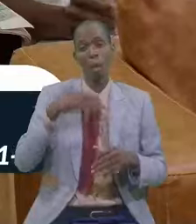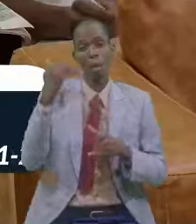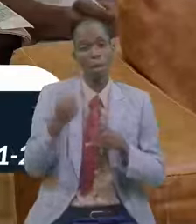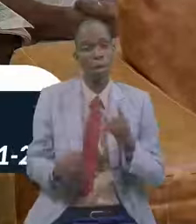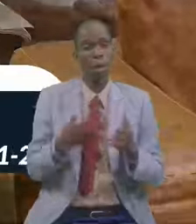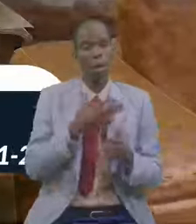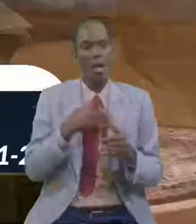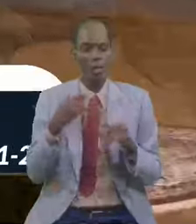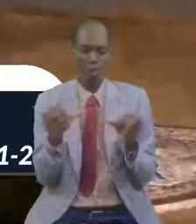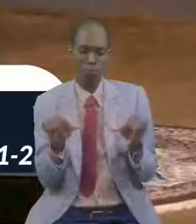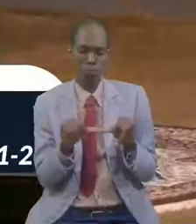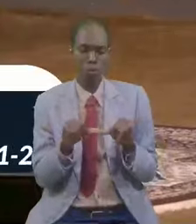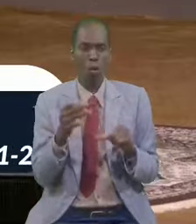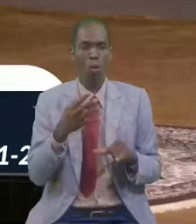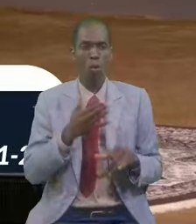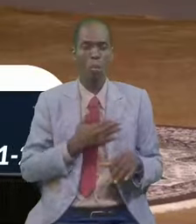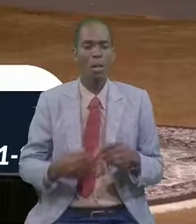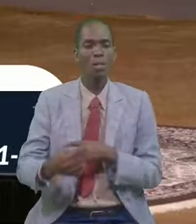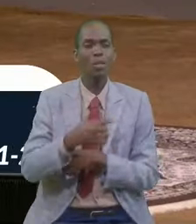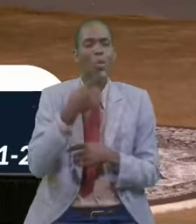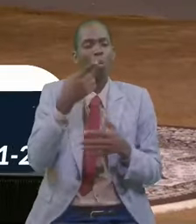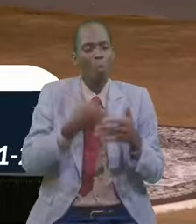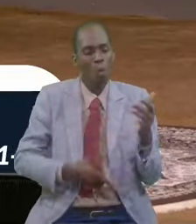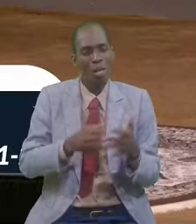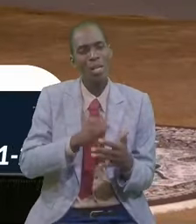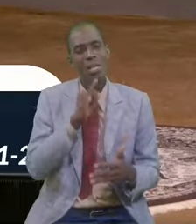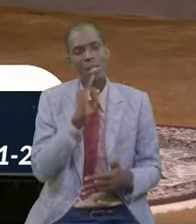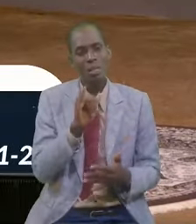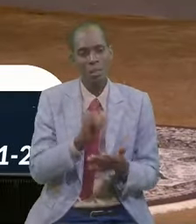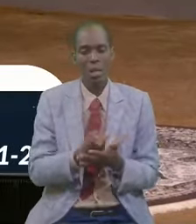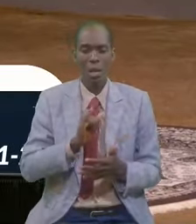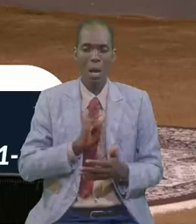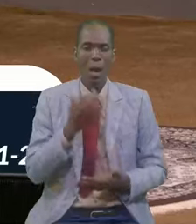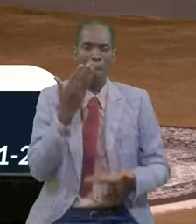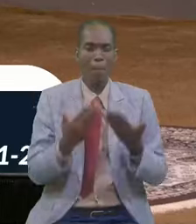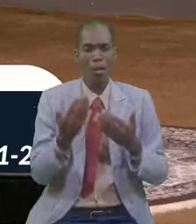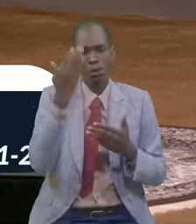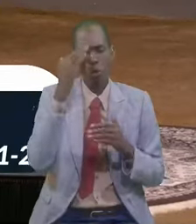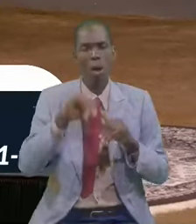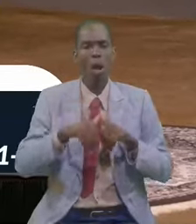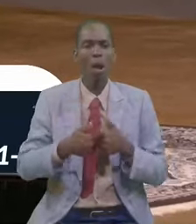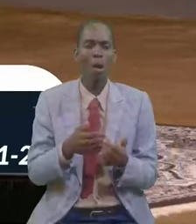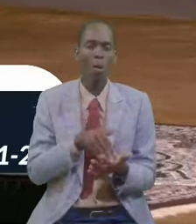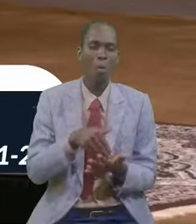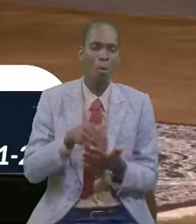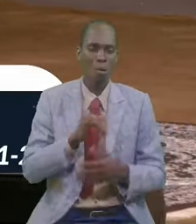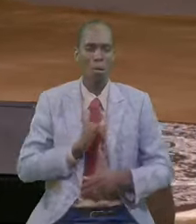la mesure de mes jours? Que je sache combien je suis fragile.